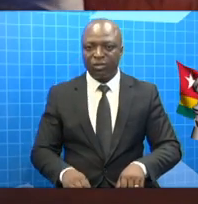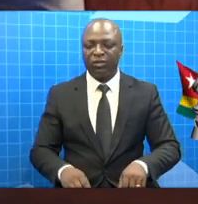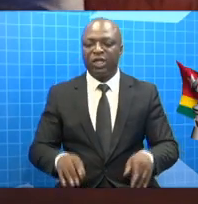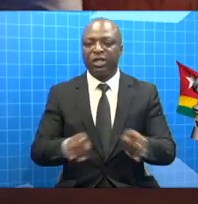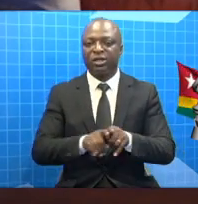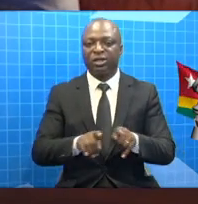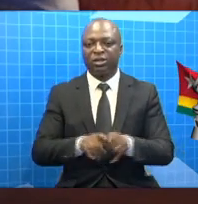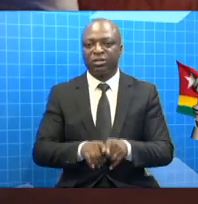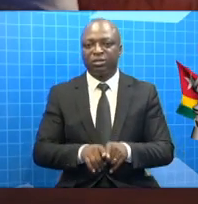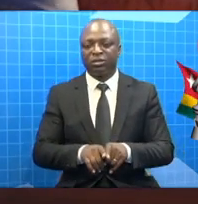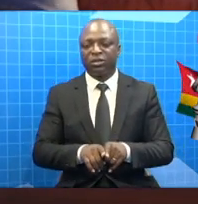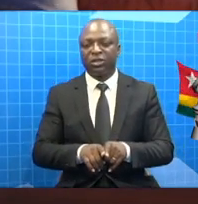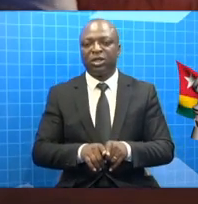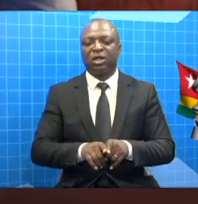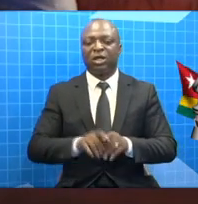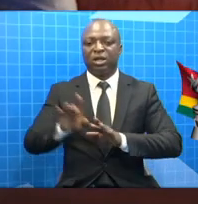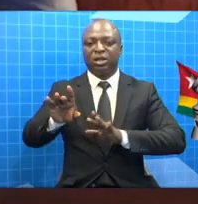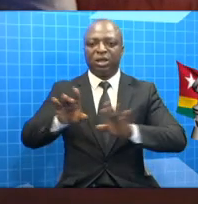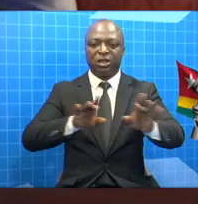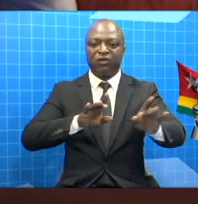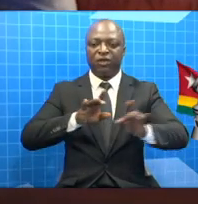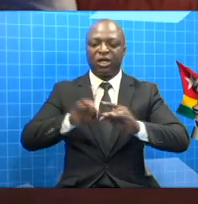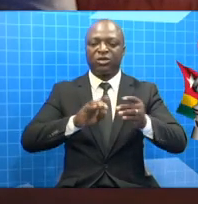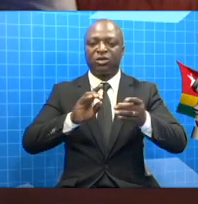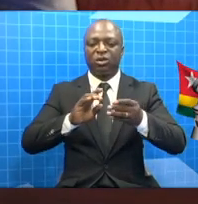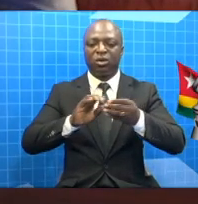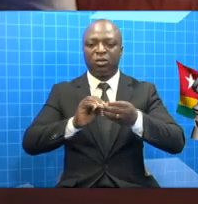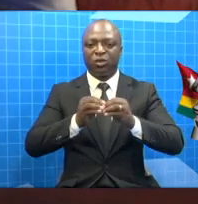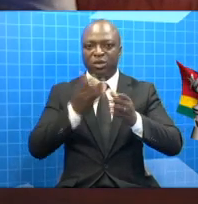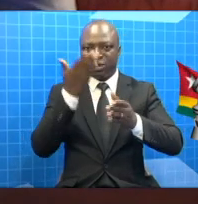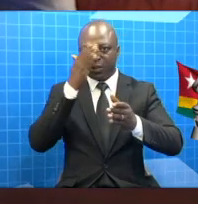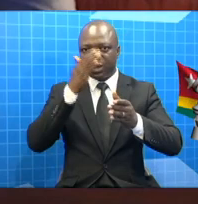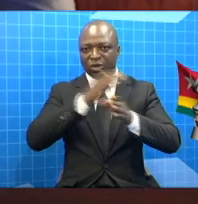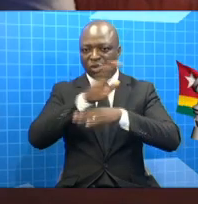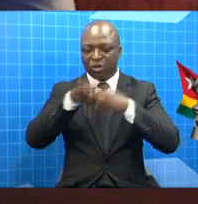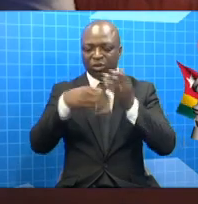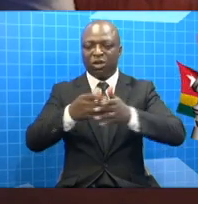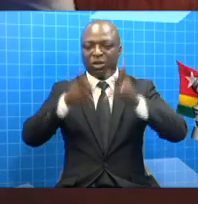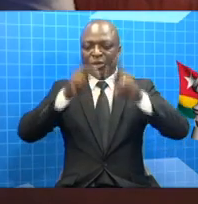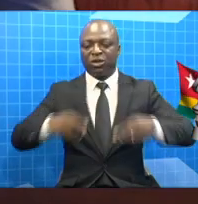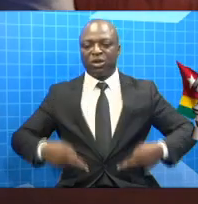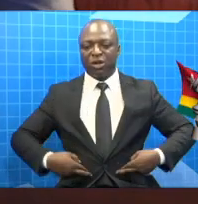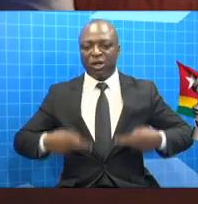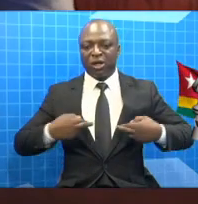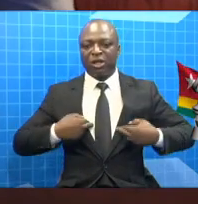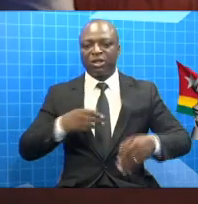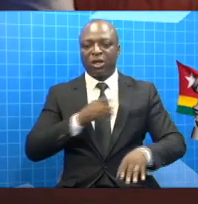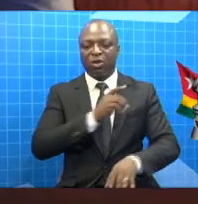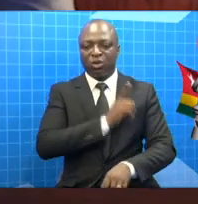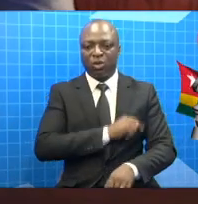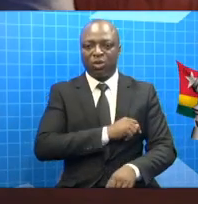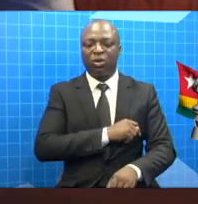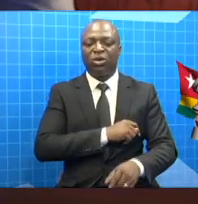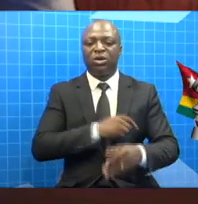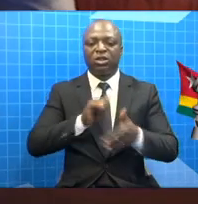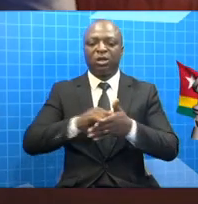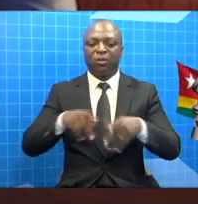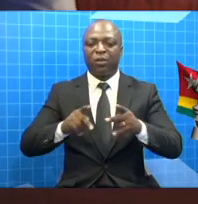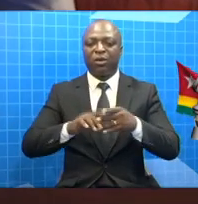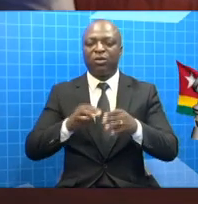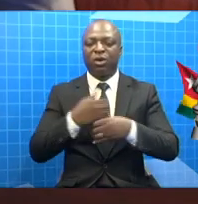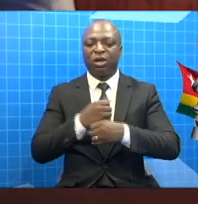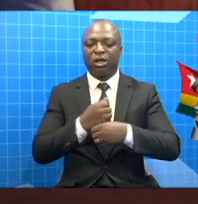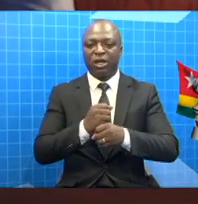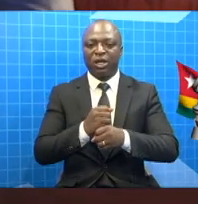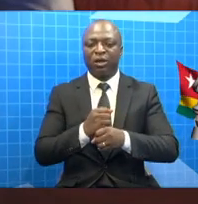Ainsi, l'identification biométrique de toutes les personnes résidant au Togo permettra de mettre en place